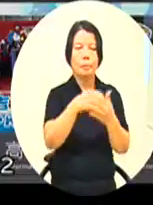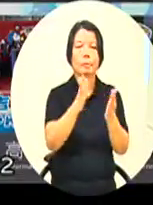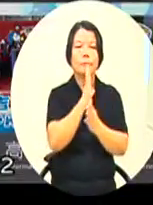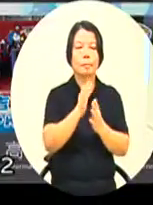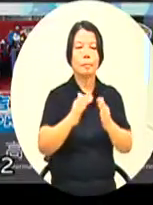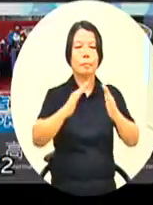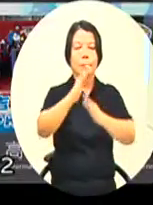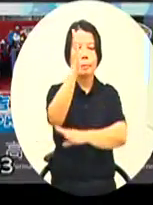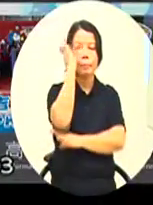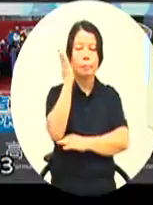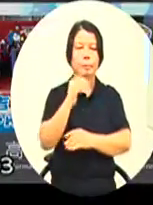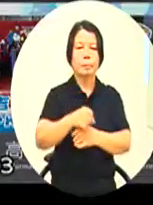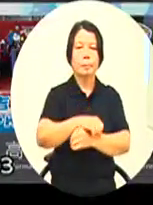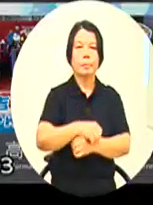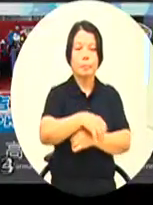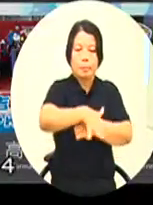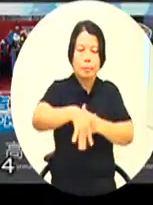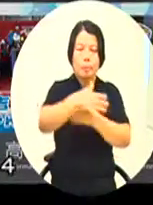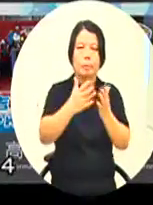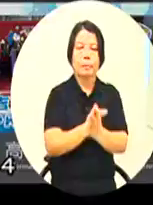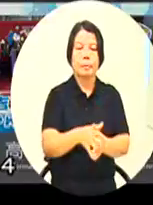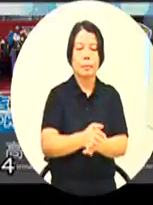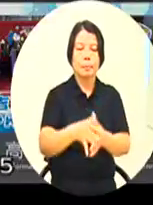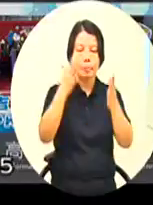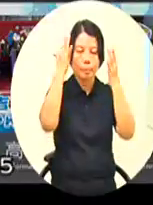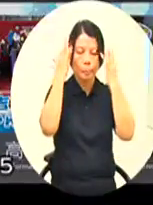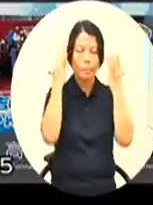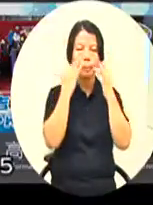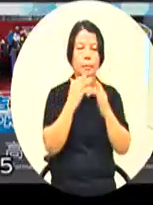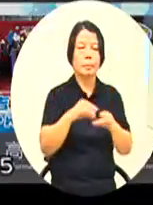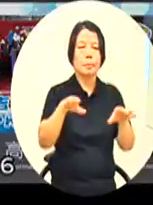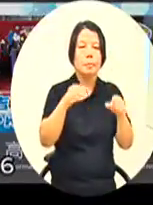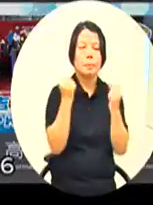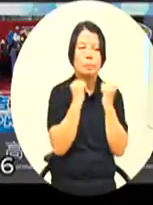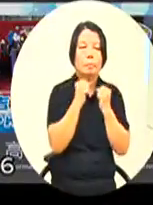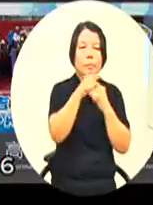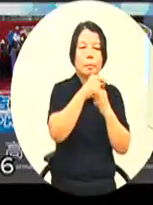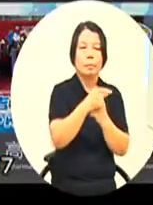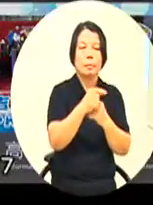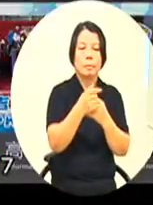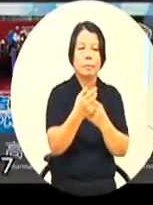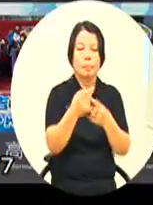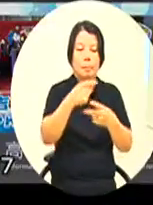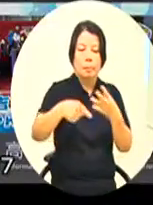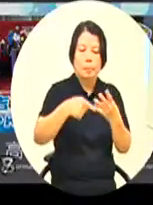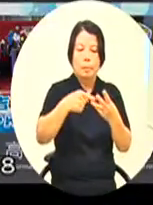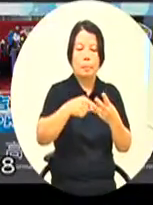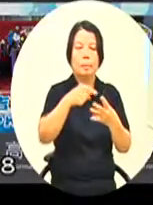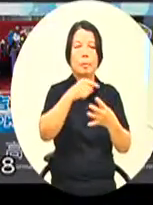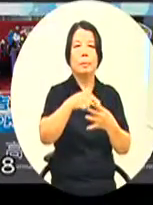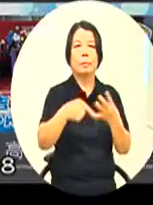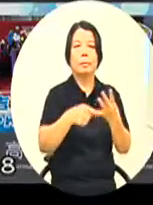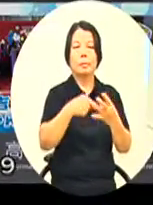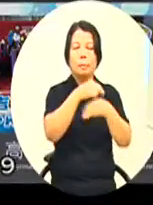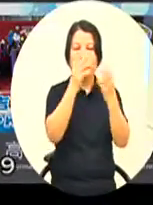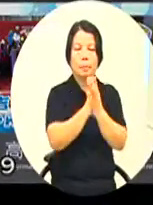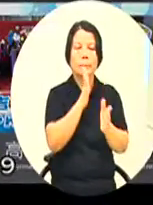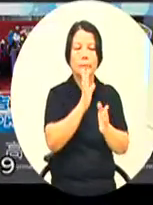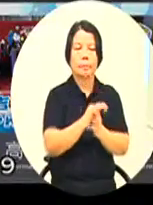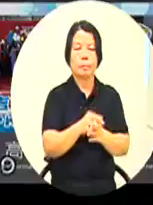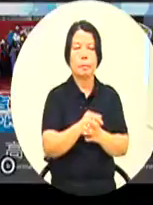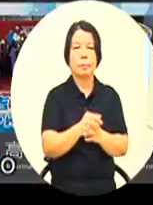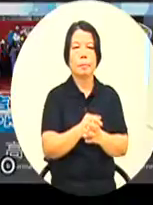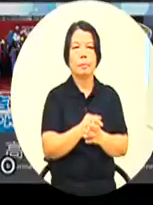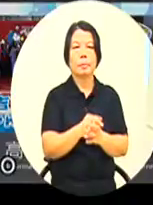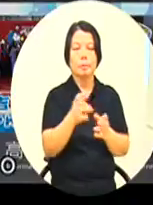局啊，所以我们每年夏冬两季也会透过短片的制作来替市府的重大活动做整合的行销，期待大家